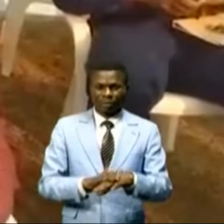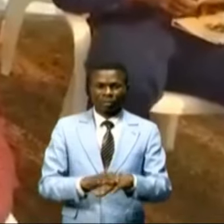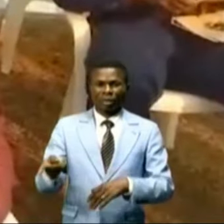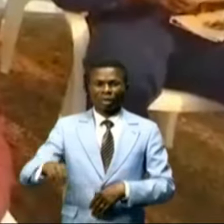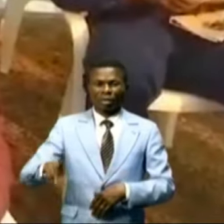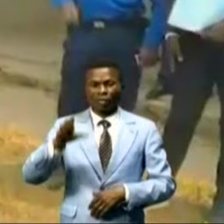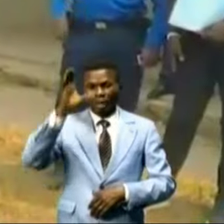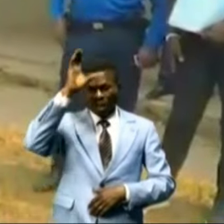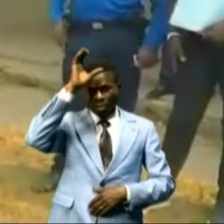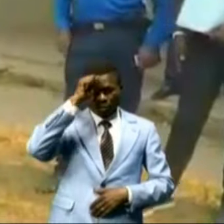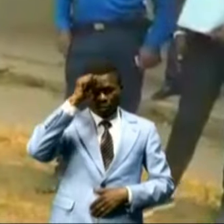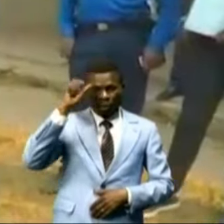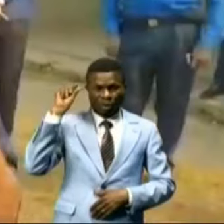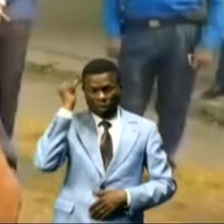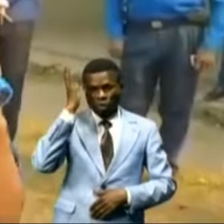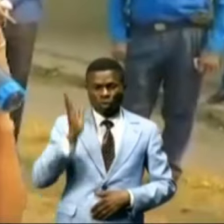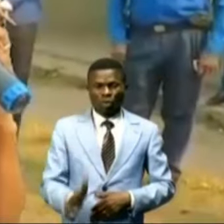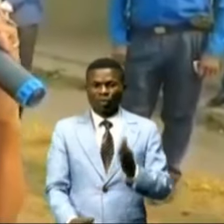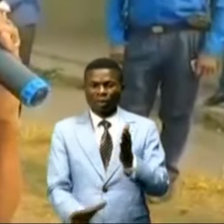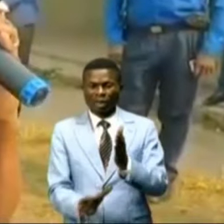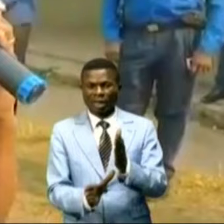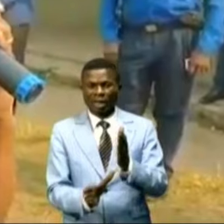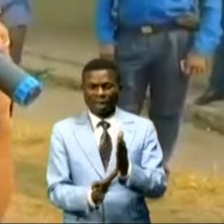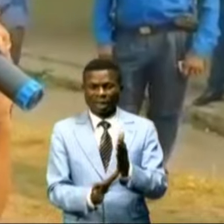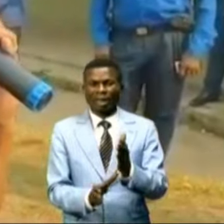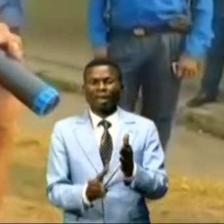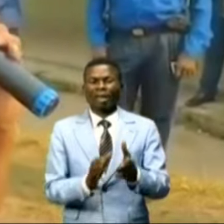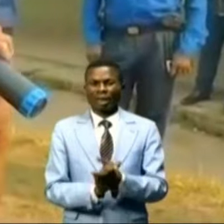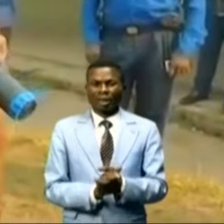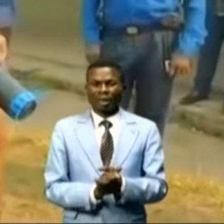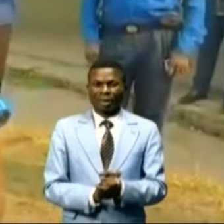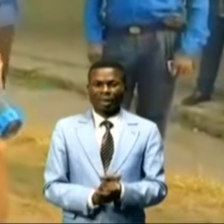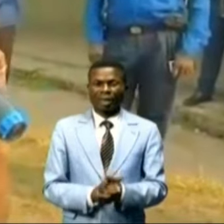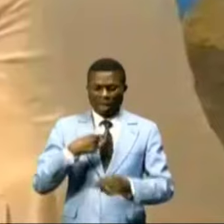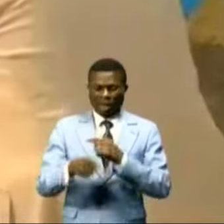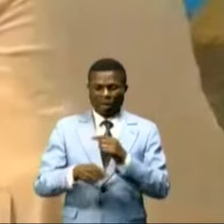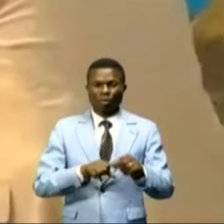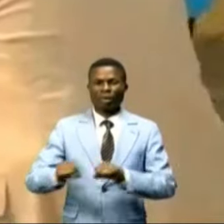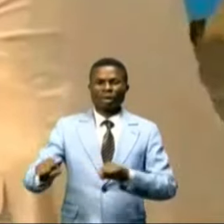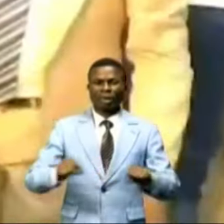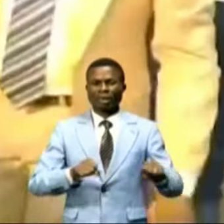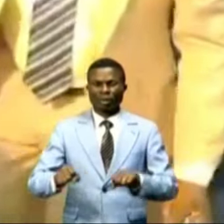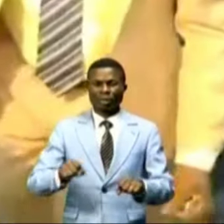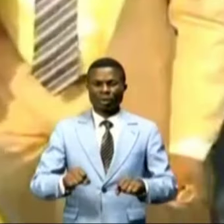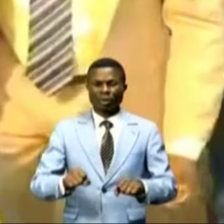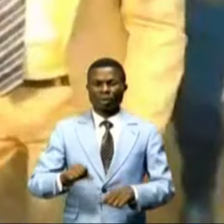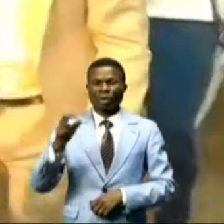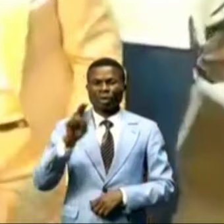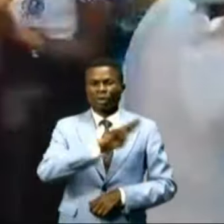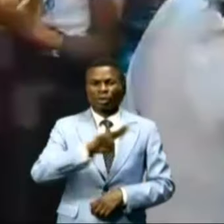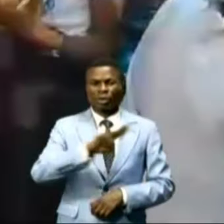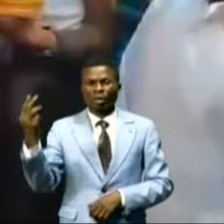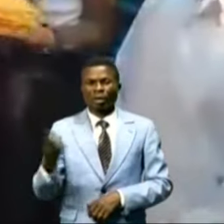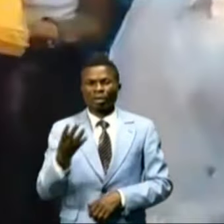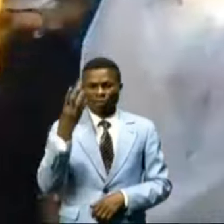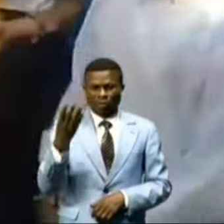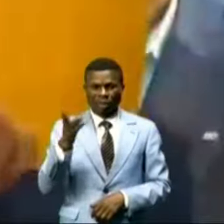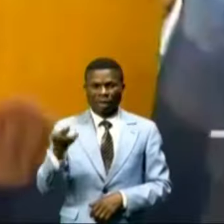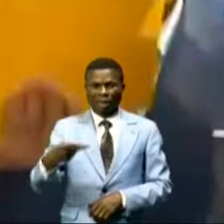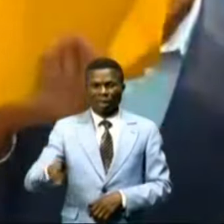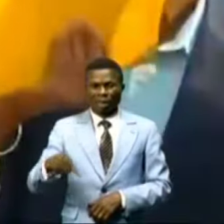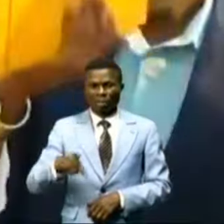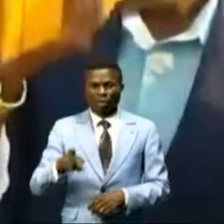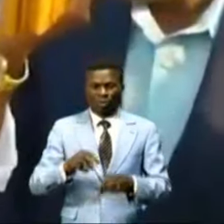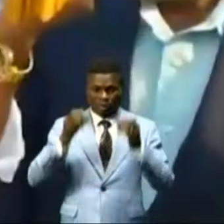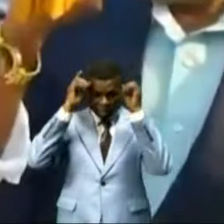Kwilu, le gouverneur intérimaire Félicien Kiwayi a lancé les épreuves de l'Exeta 2024 à partir de la province